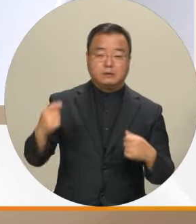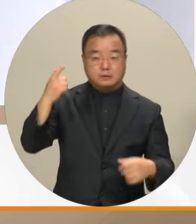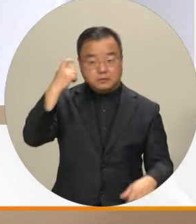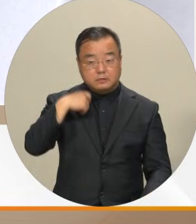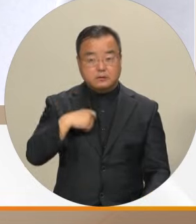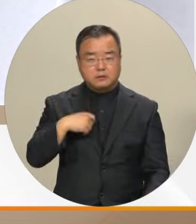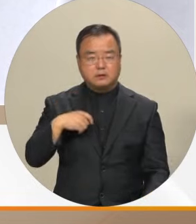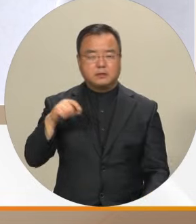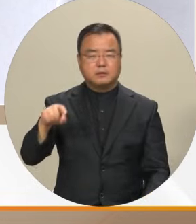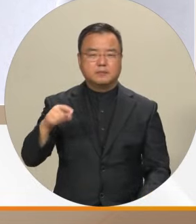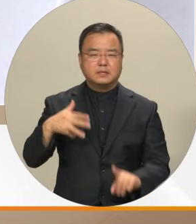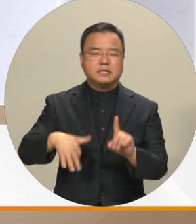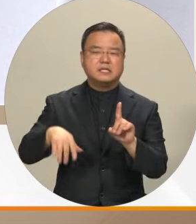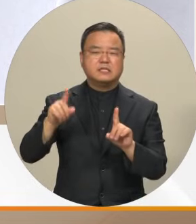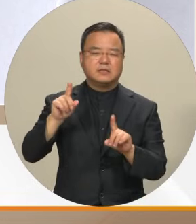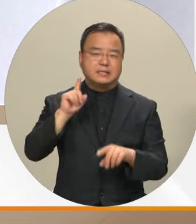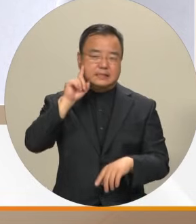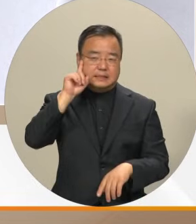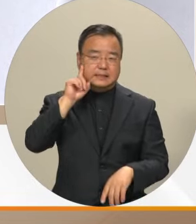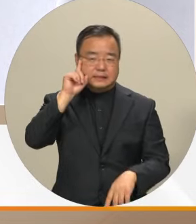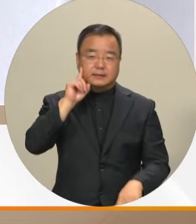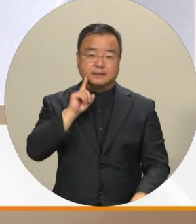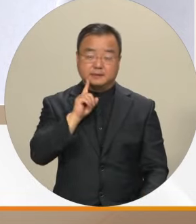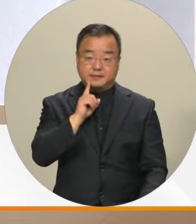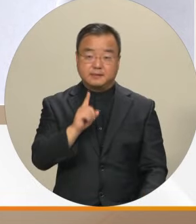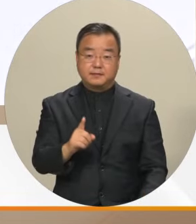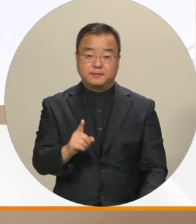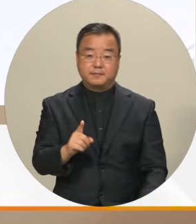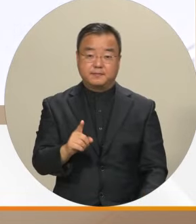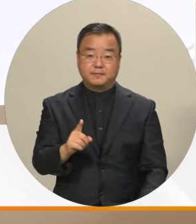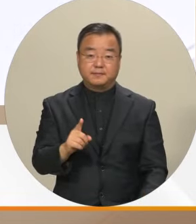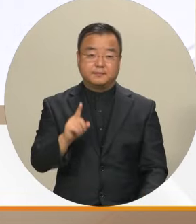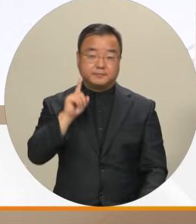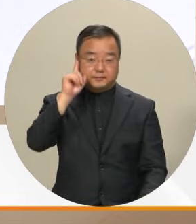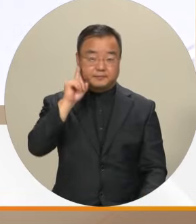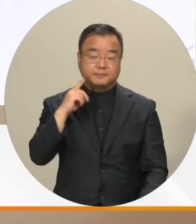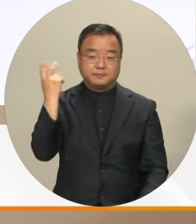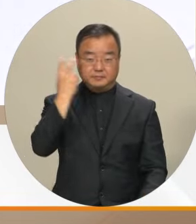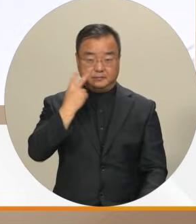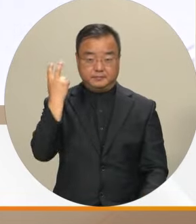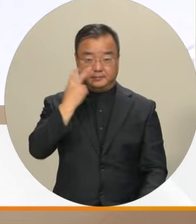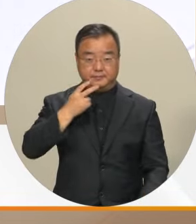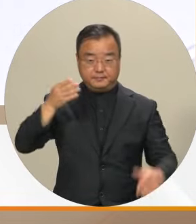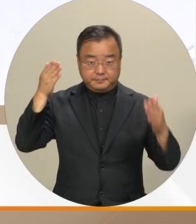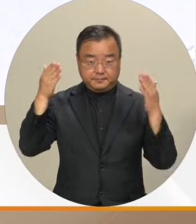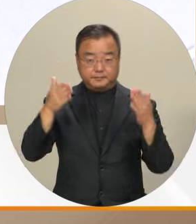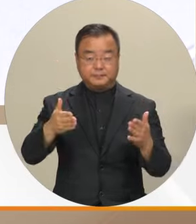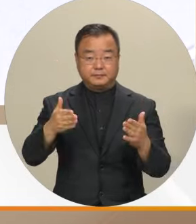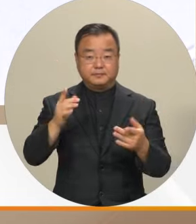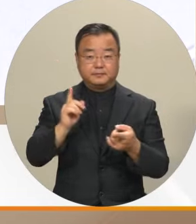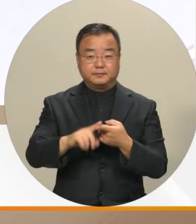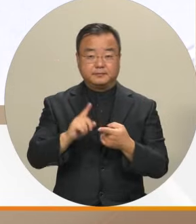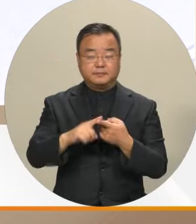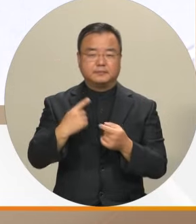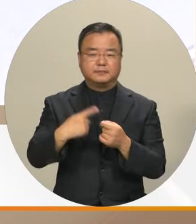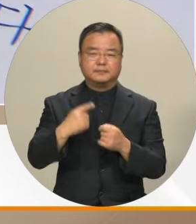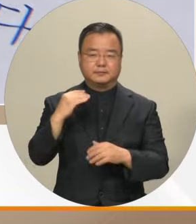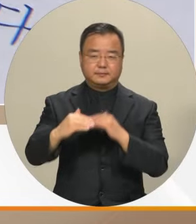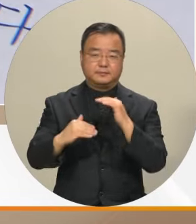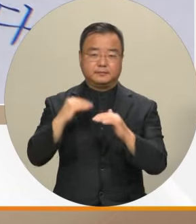이걸 이제 1차 스트레스라고 하는데이 스트레스 관리의 타게 무기력 디톡스의 첫 번째